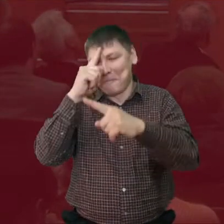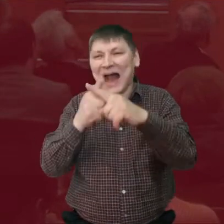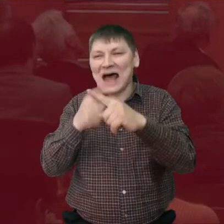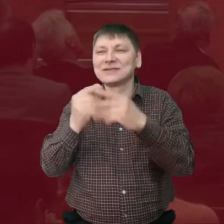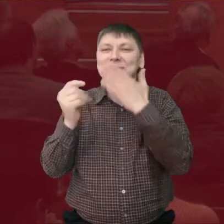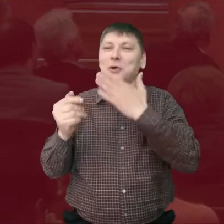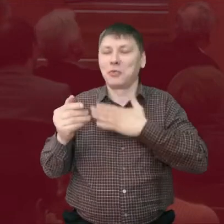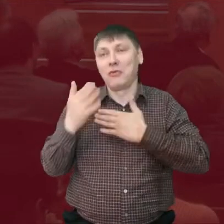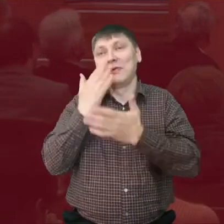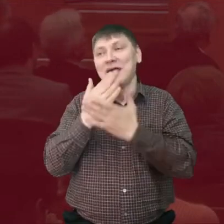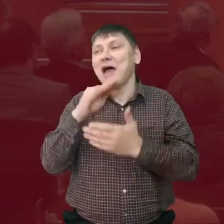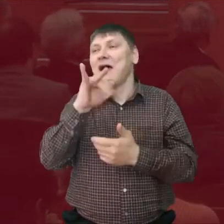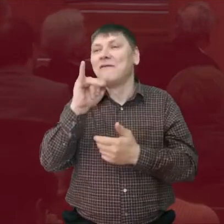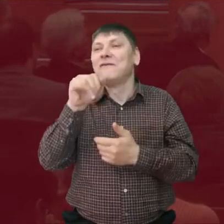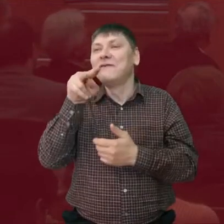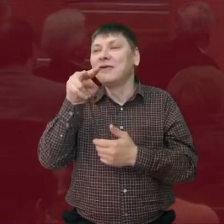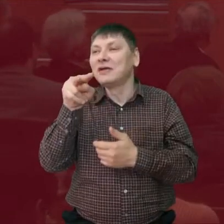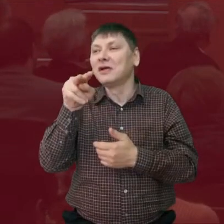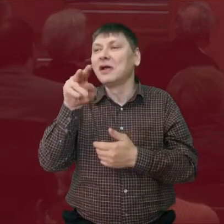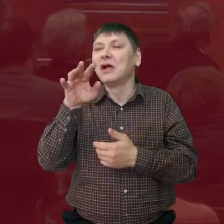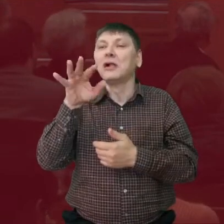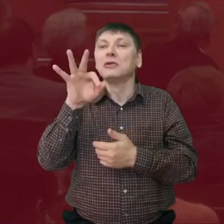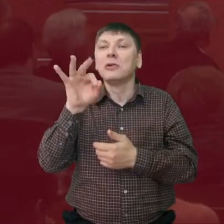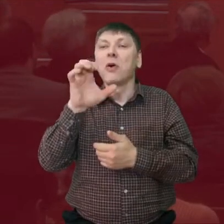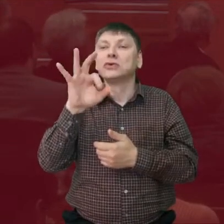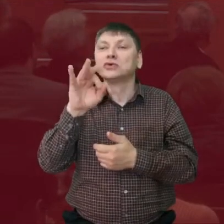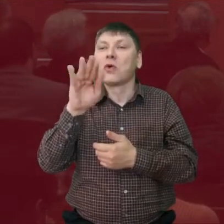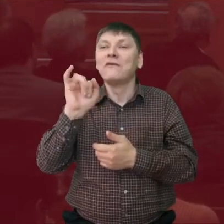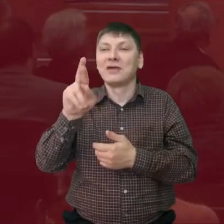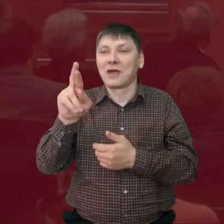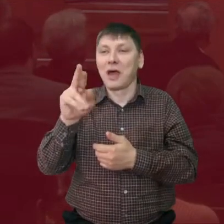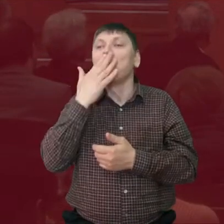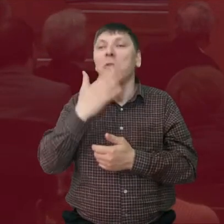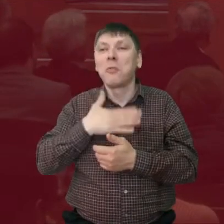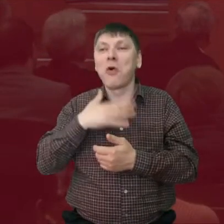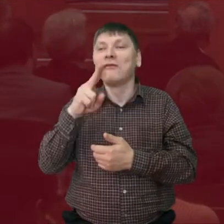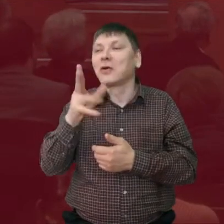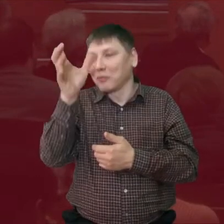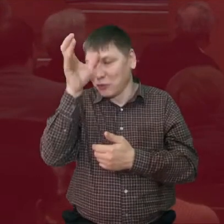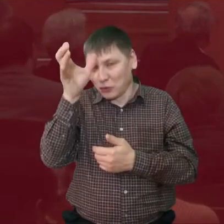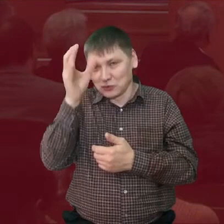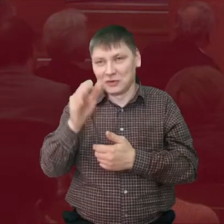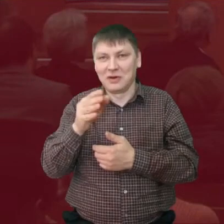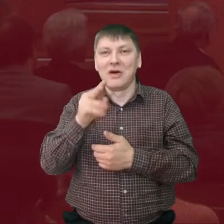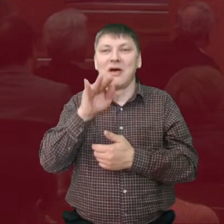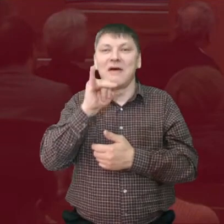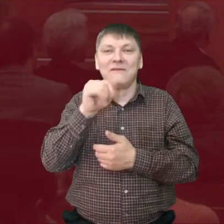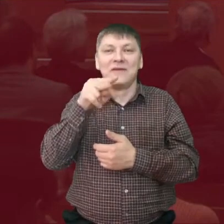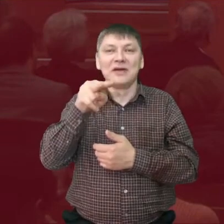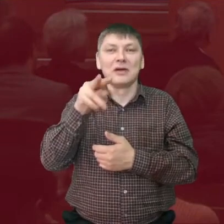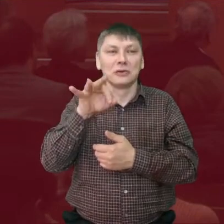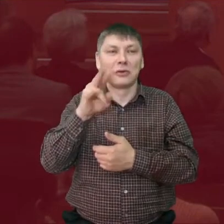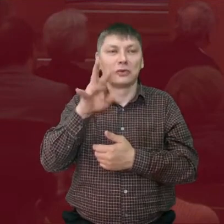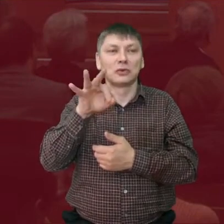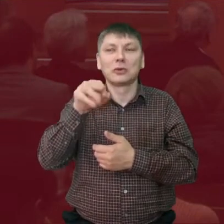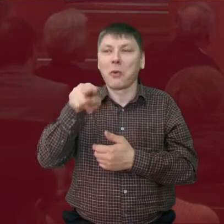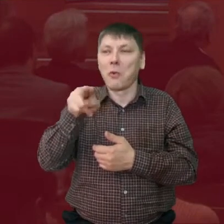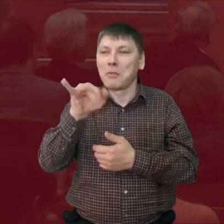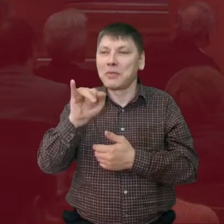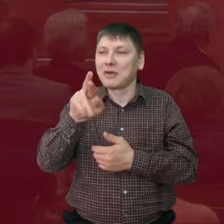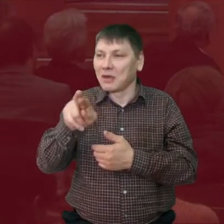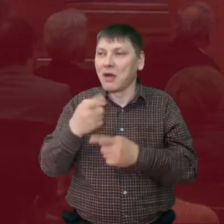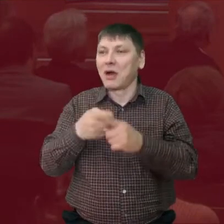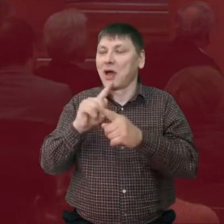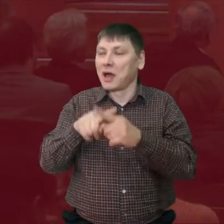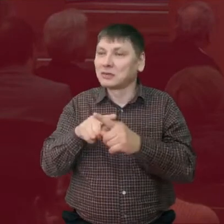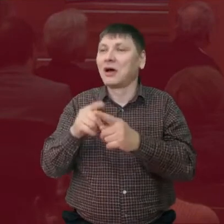любовь к мудрости. Филантропия – тоже слово используется. Это любовь ко всем людям, доброта. Опять же, слово филио – любовь и